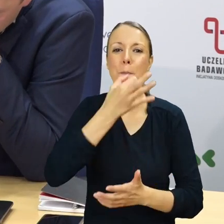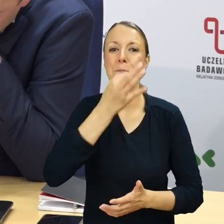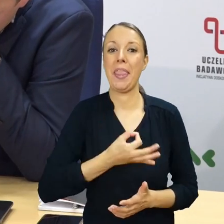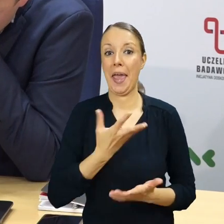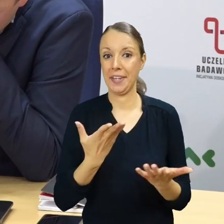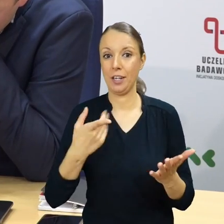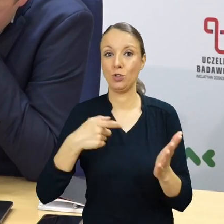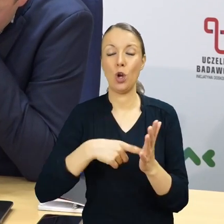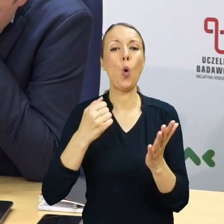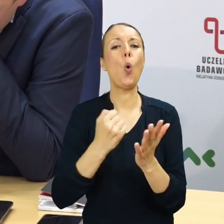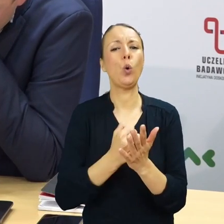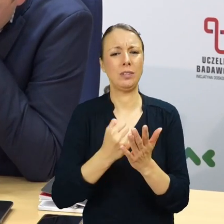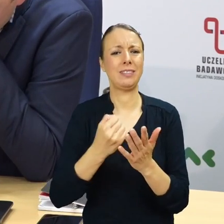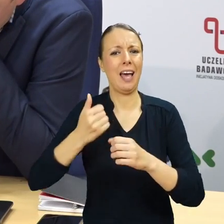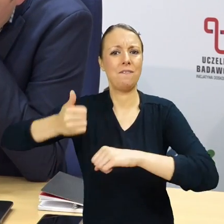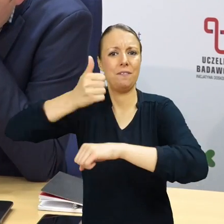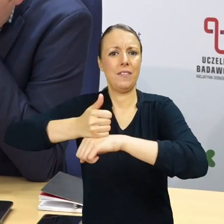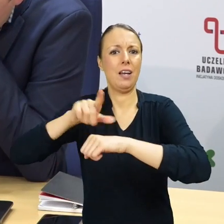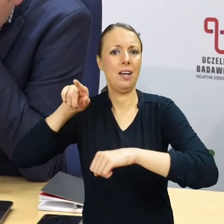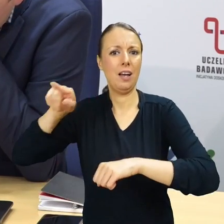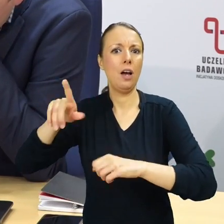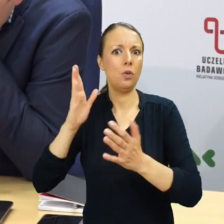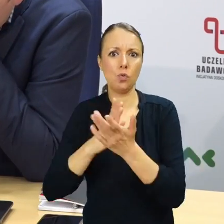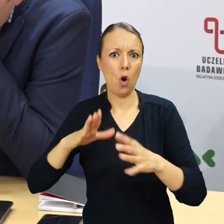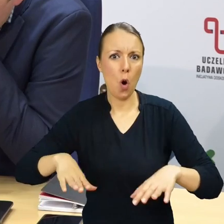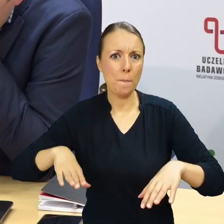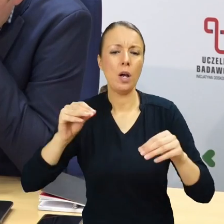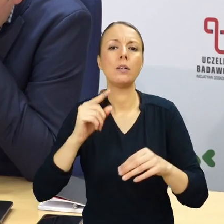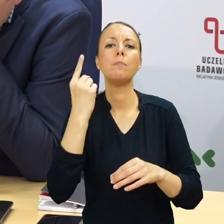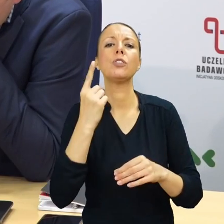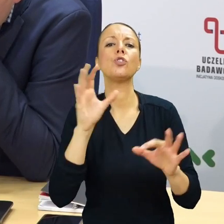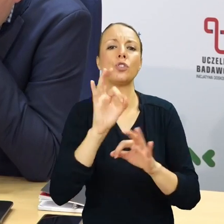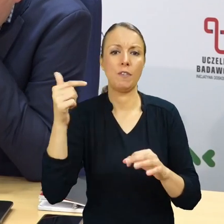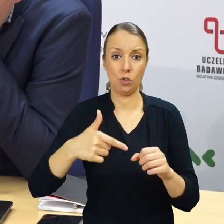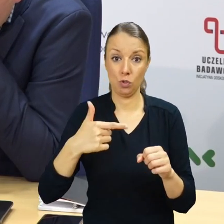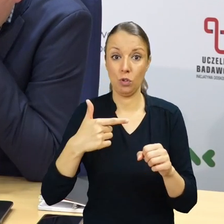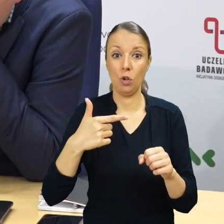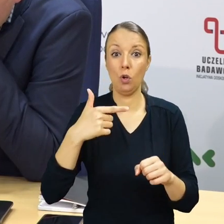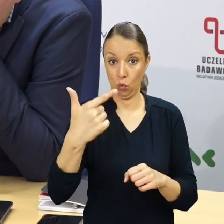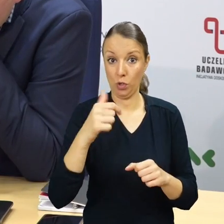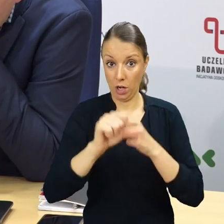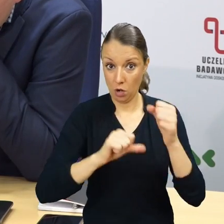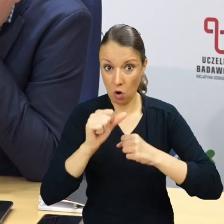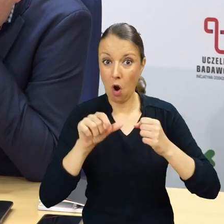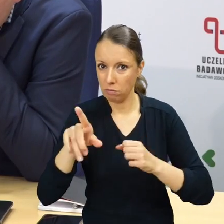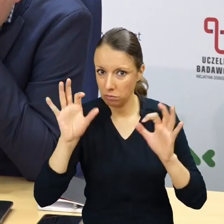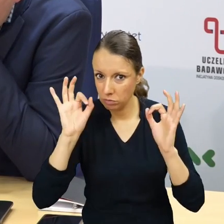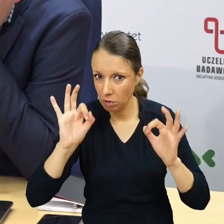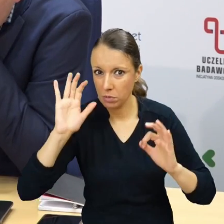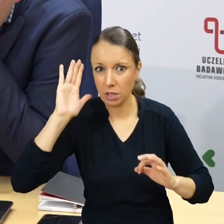a przypomnijmy, że on zakładał ten model od 1 stycznia 2002 roku. On sobie dobrze uwzględnił specyfikę